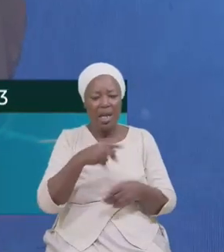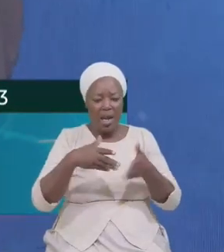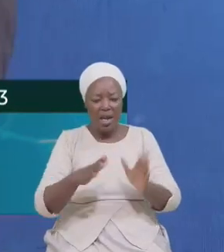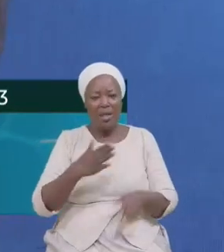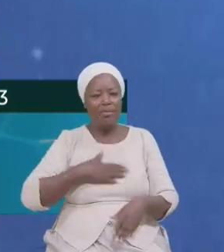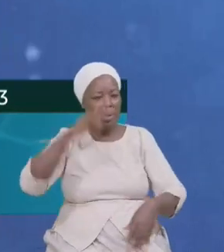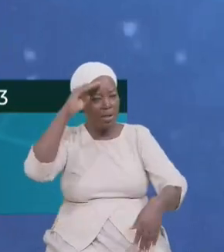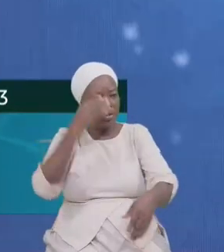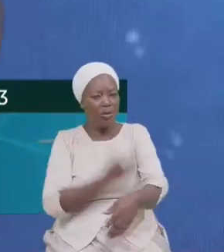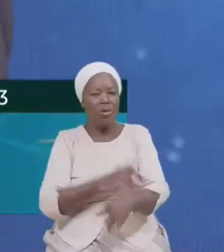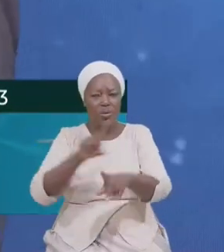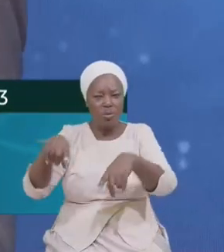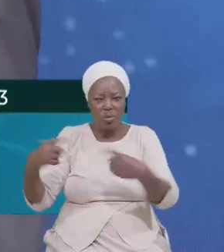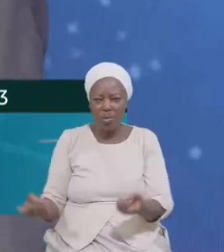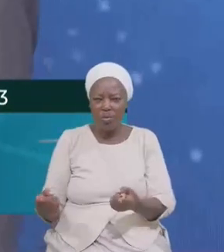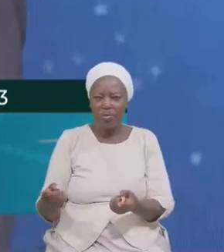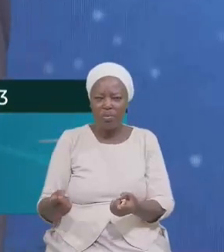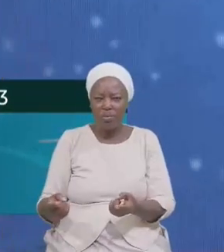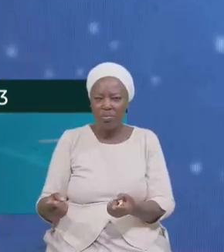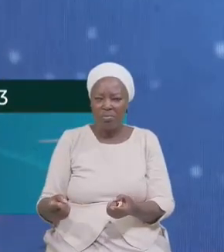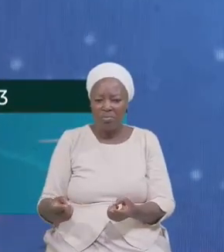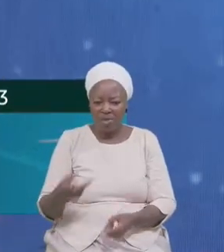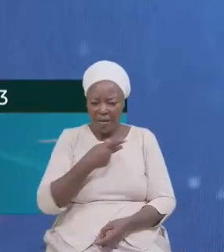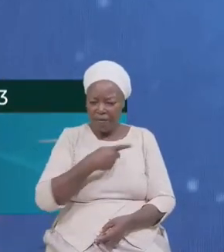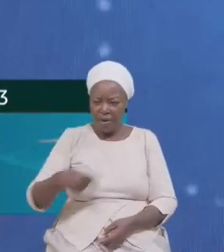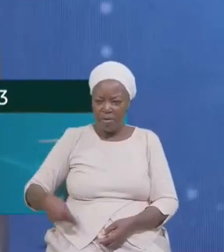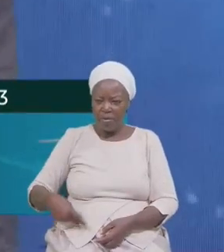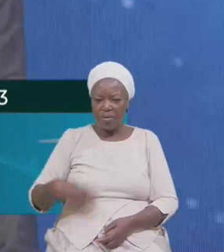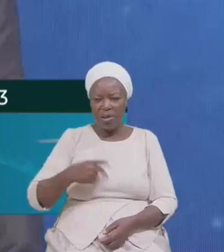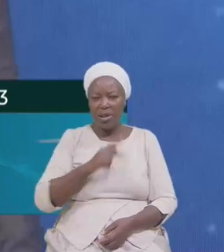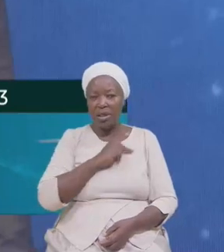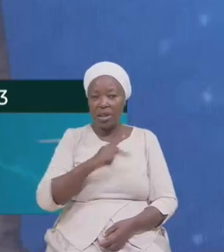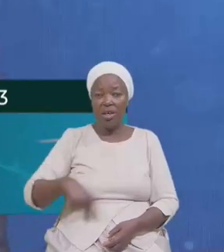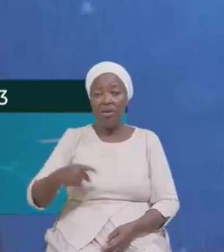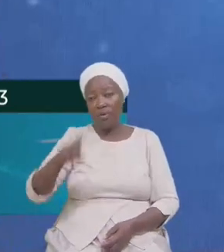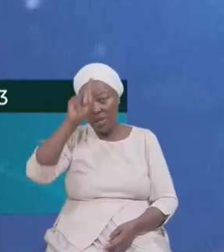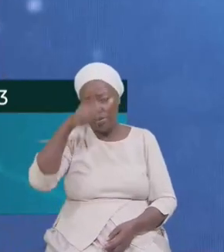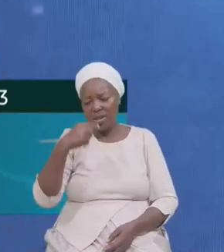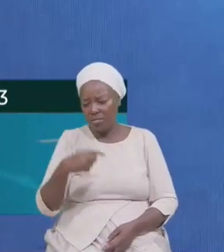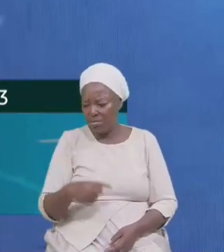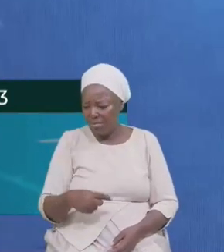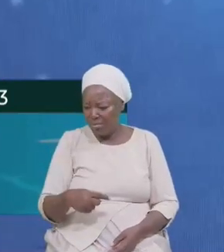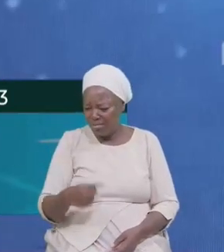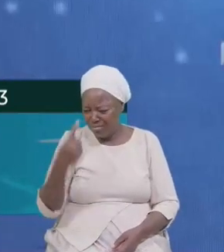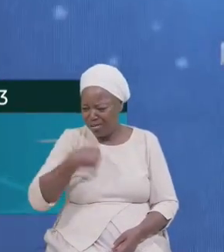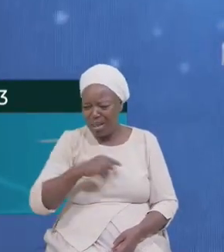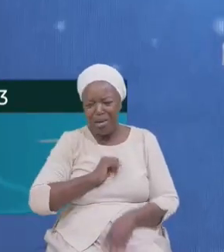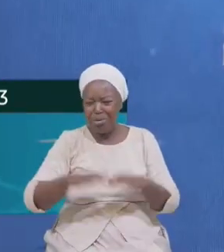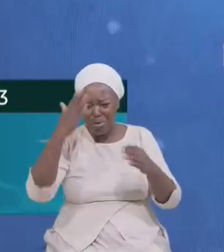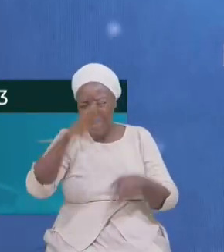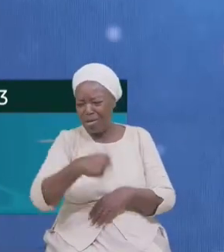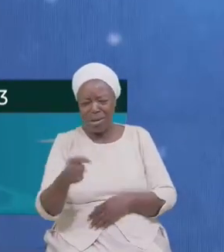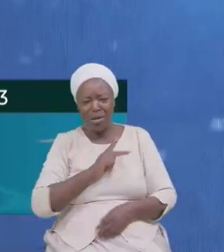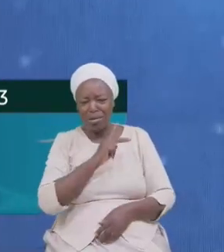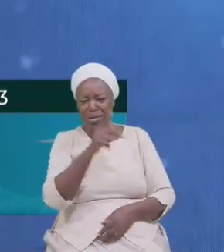fils. Pharaon a dit, je ne connais pas ce type de Dieu. Il n'y a pas de Dieu pour lui. Pour lui, il